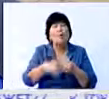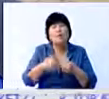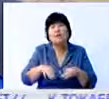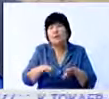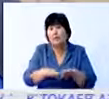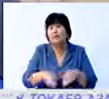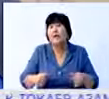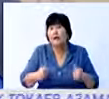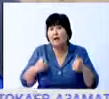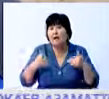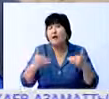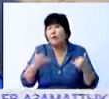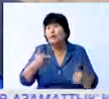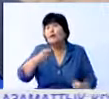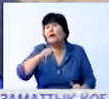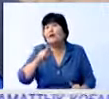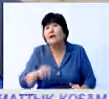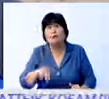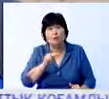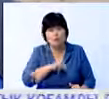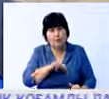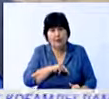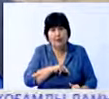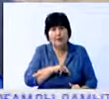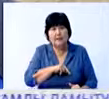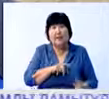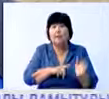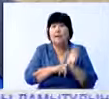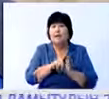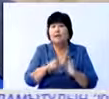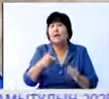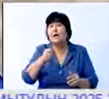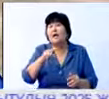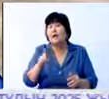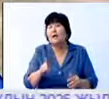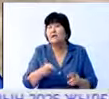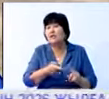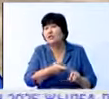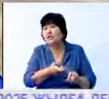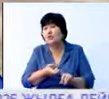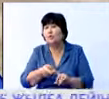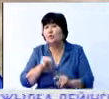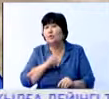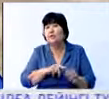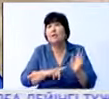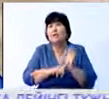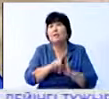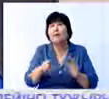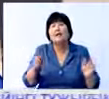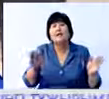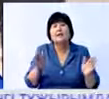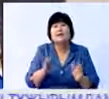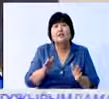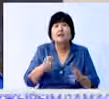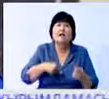болса, қазір осы газ жұмыстары басталғалы бері, газ тарту желісін тарту жұмыстары басталғалы бері кіші